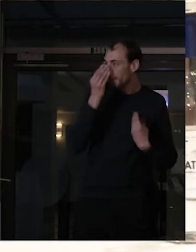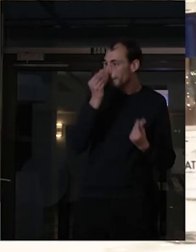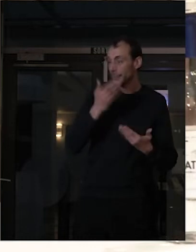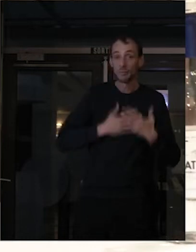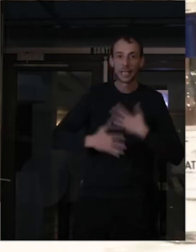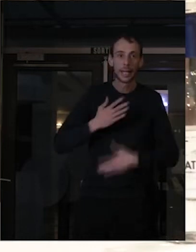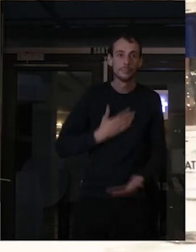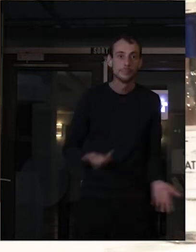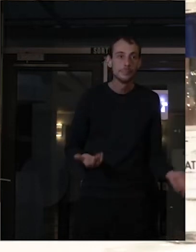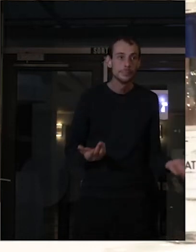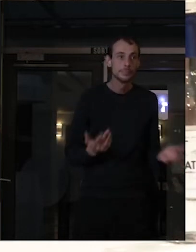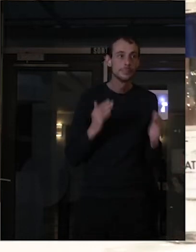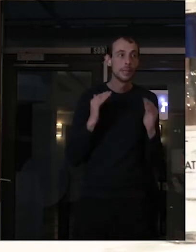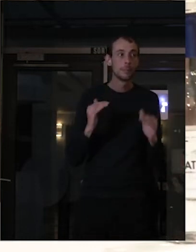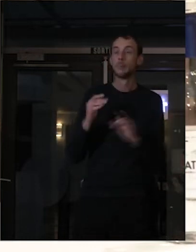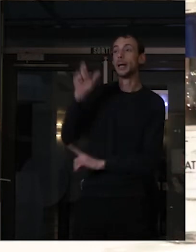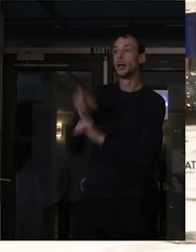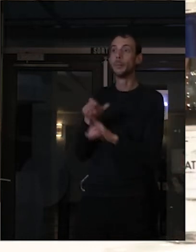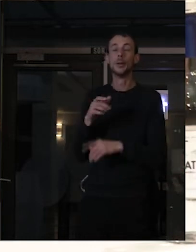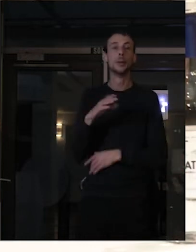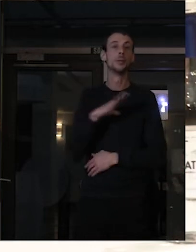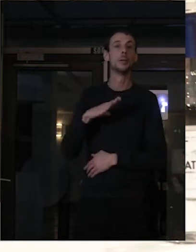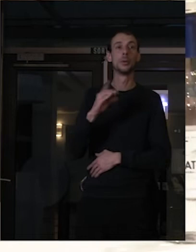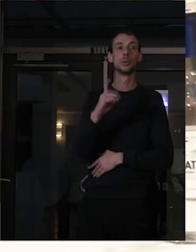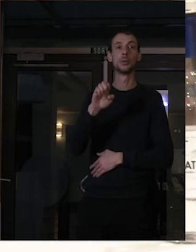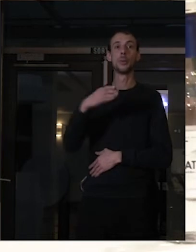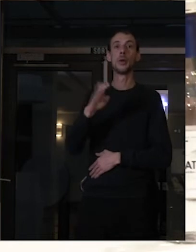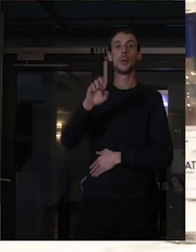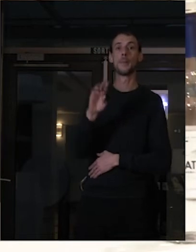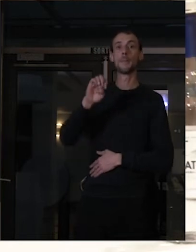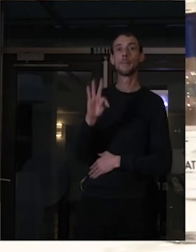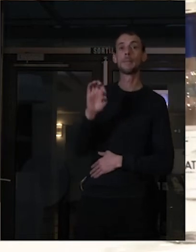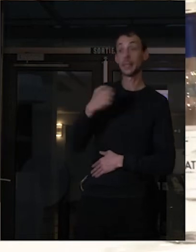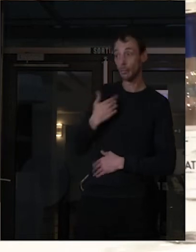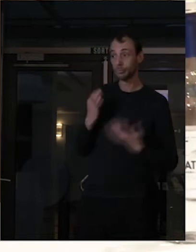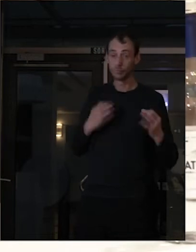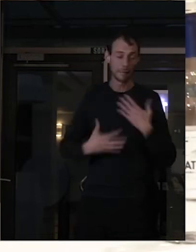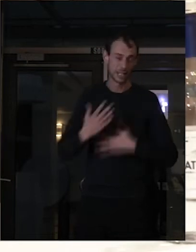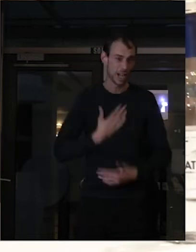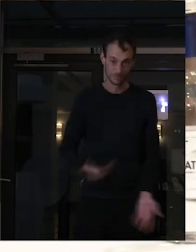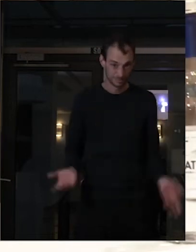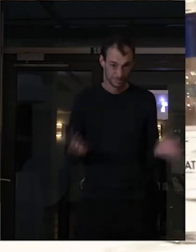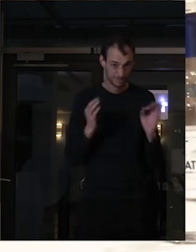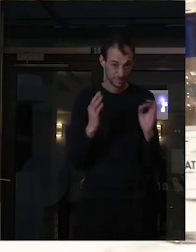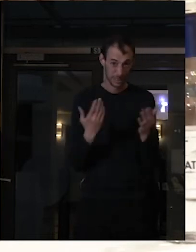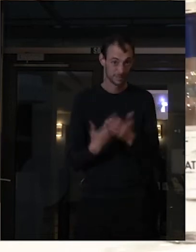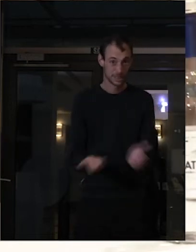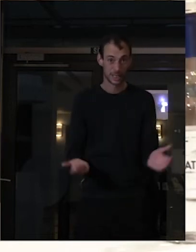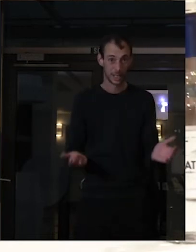verte, je suis fatiguée. Donc, on a juste pas la